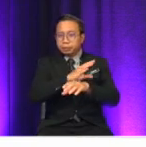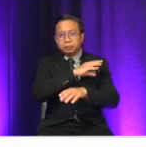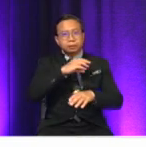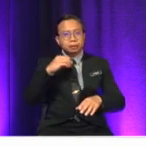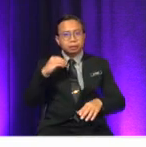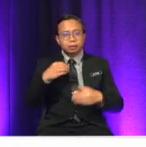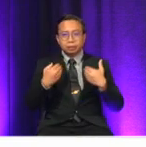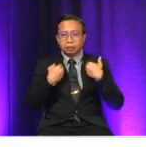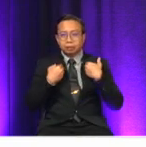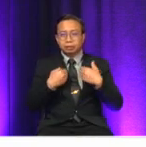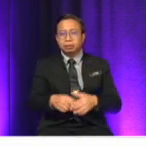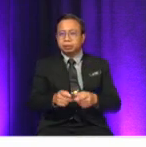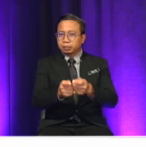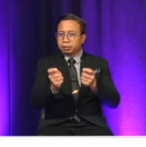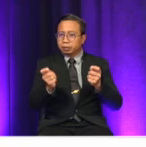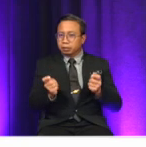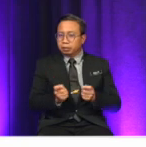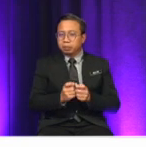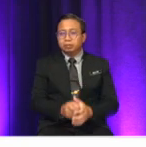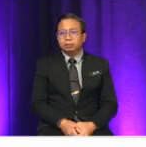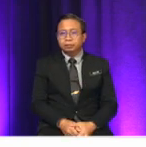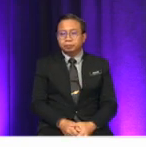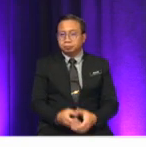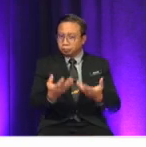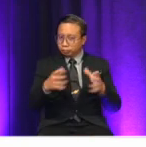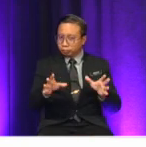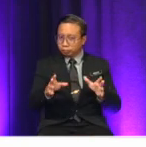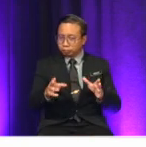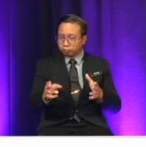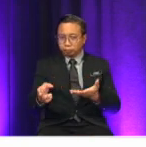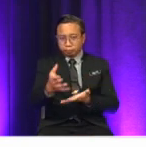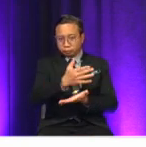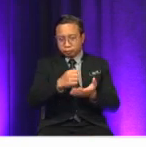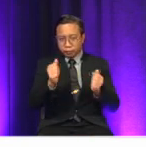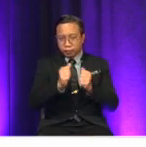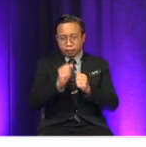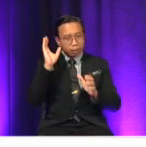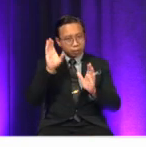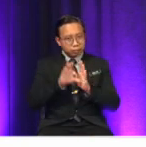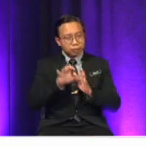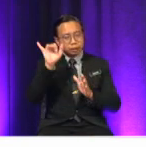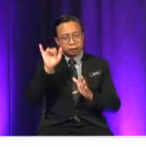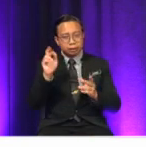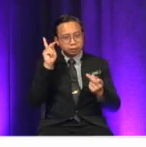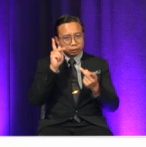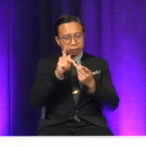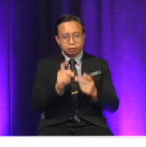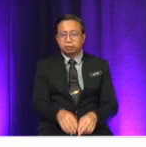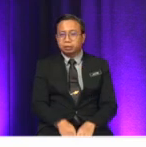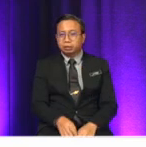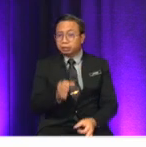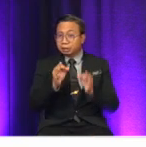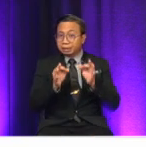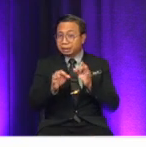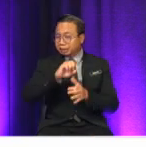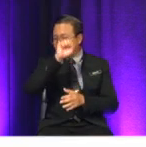juga ada tempat dan juga telah pun dihiasi dengan gambar dan warna yang sesuai. Baik, murid-murid, jikalah